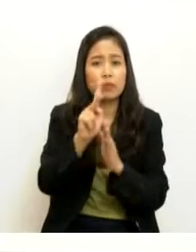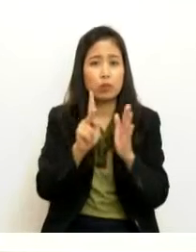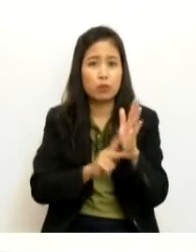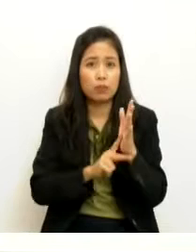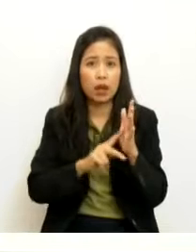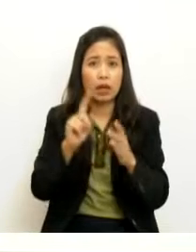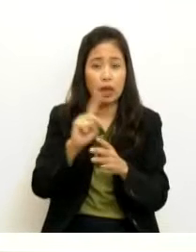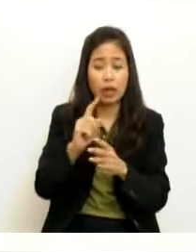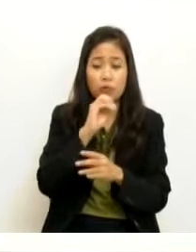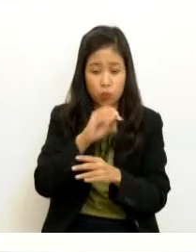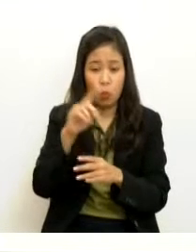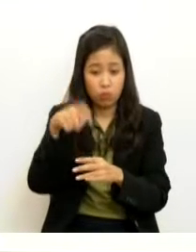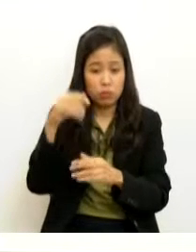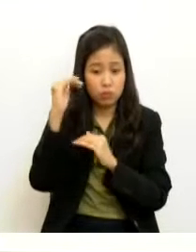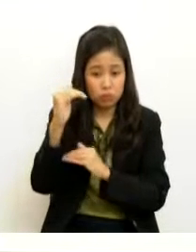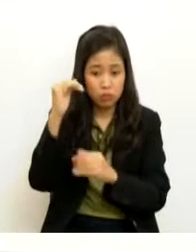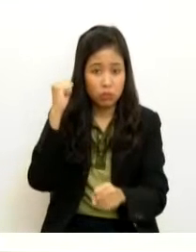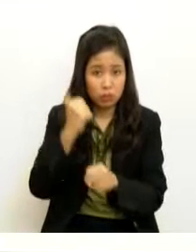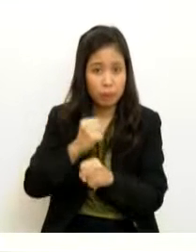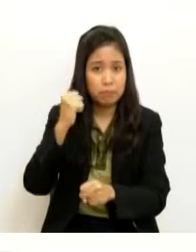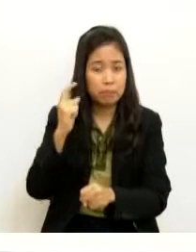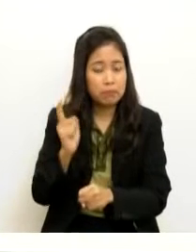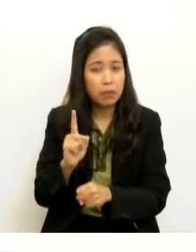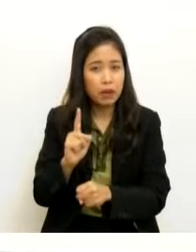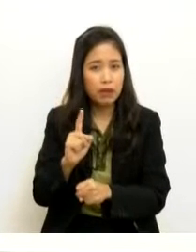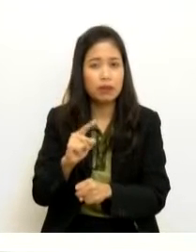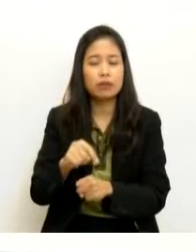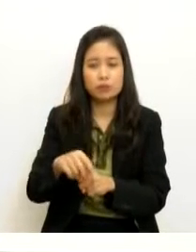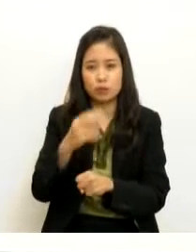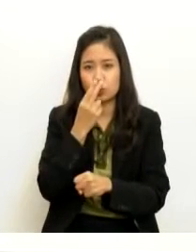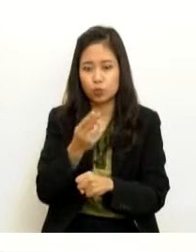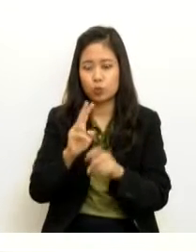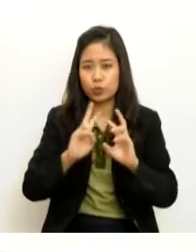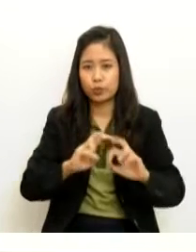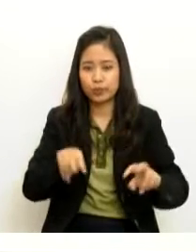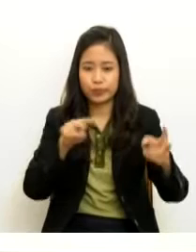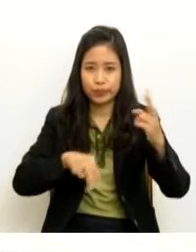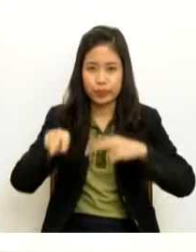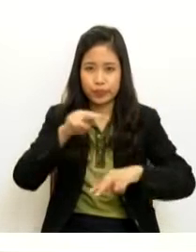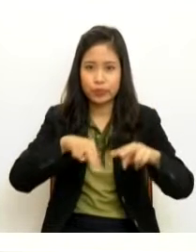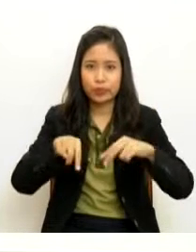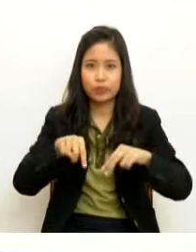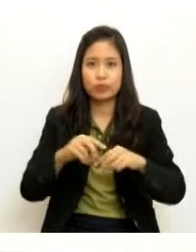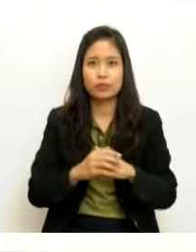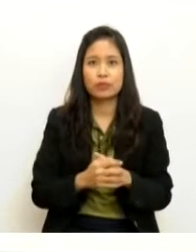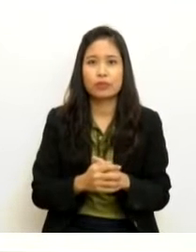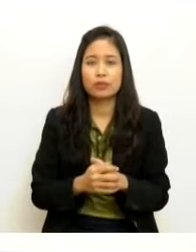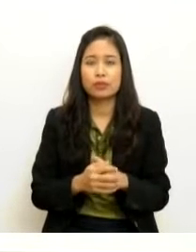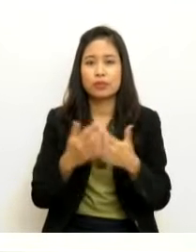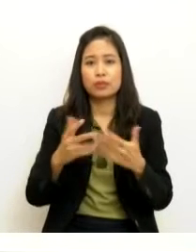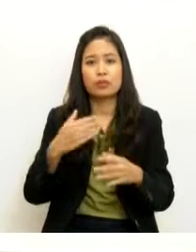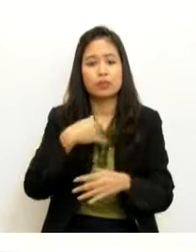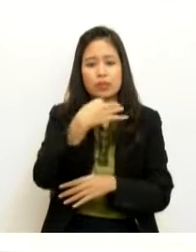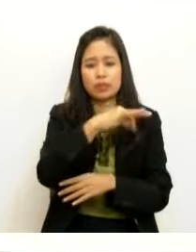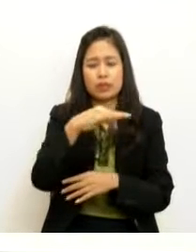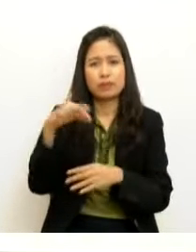ดให้ทำมันมีอยู่กี่เรื่องแล้วมันมีอยู่กี่เรื่องที่เกิดเอกสารขึ้นมา